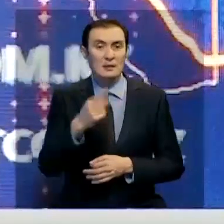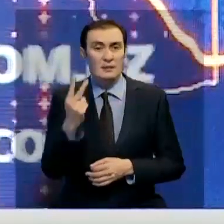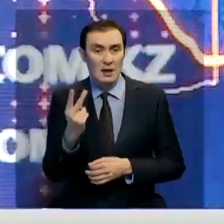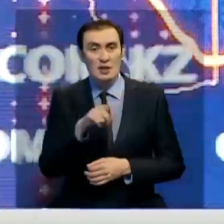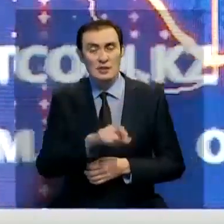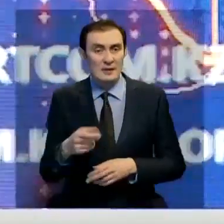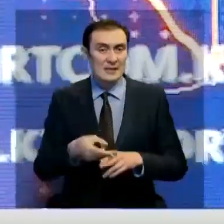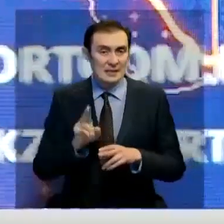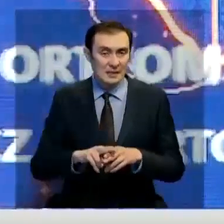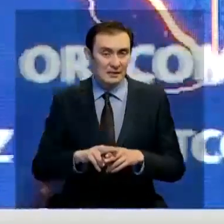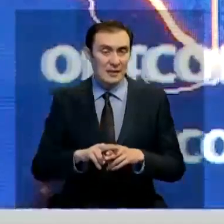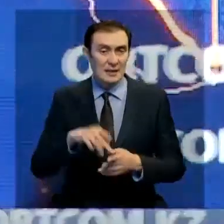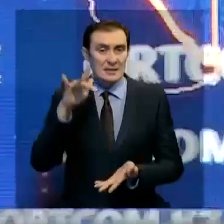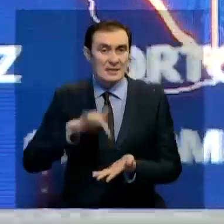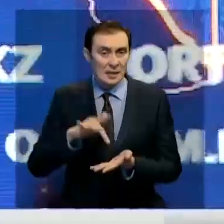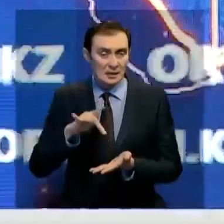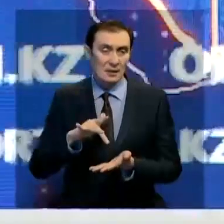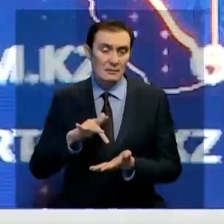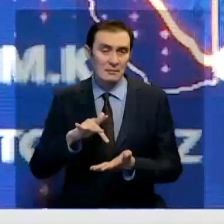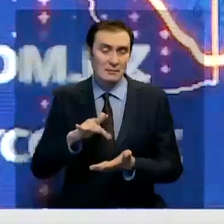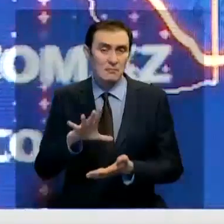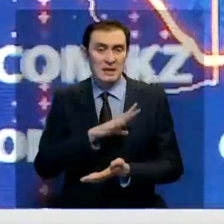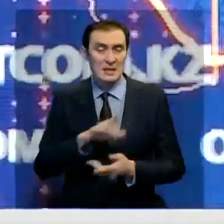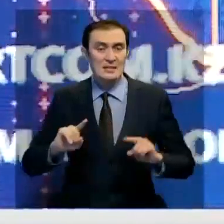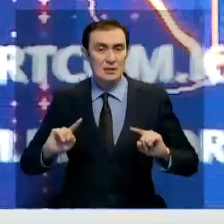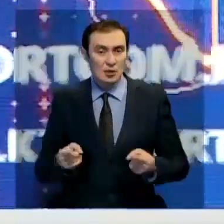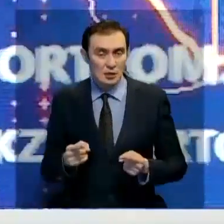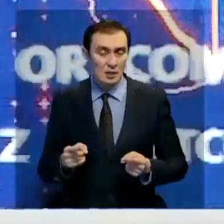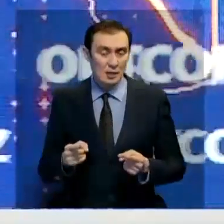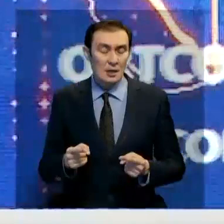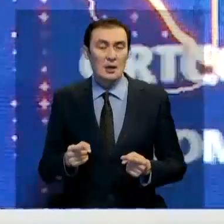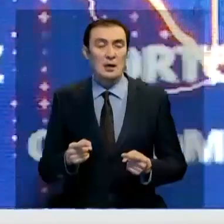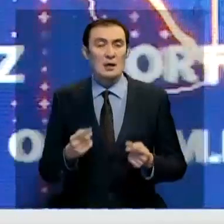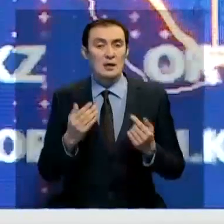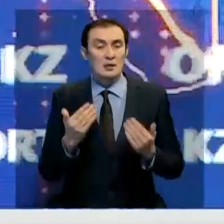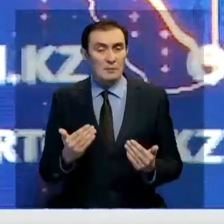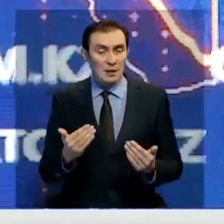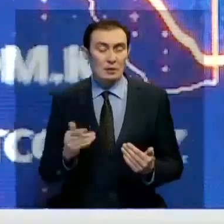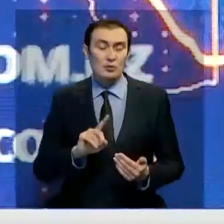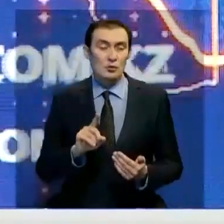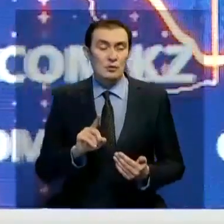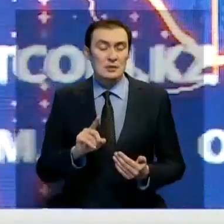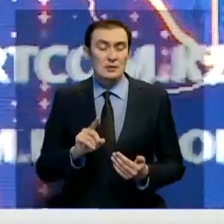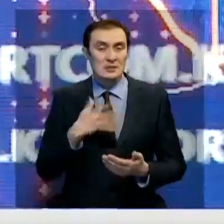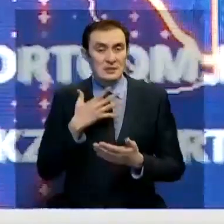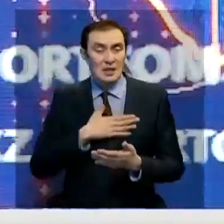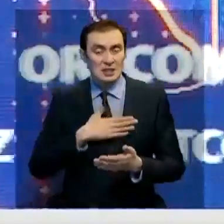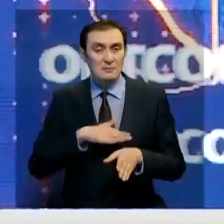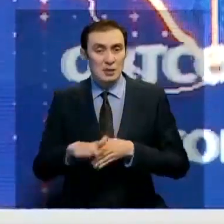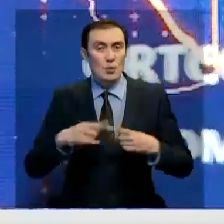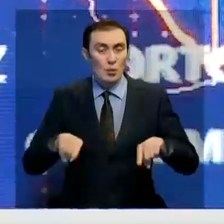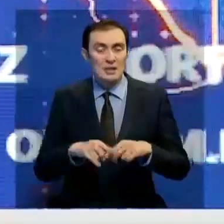из данного национального центра были задержаны. Что касается местных исполнительных органов, всю